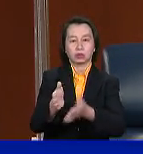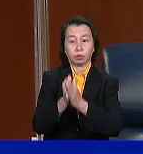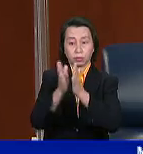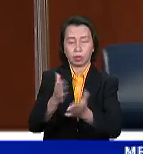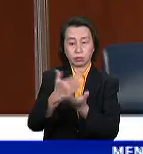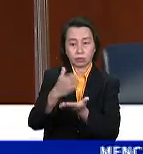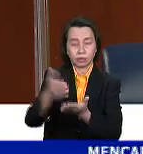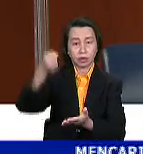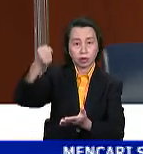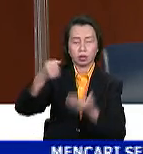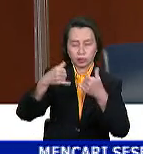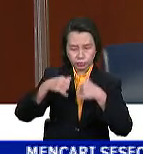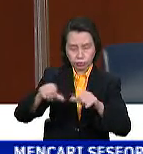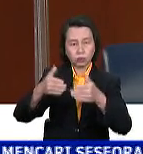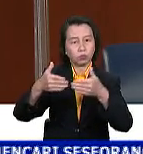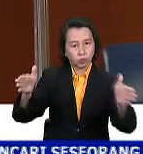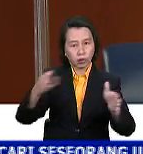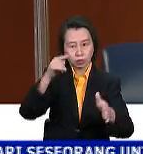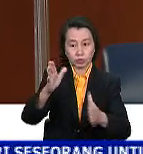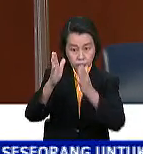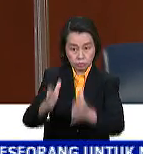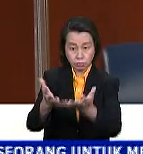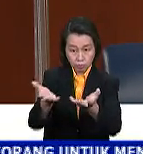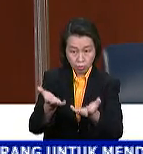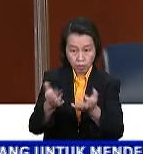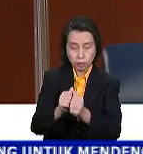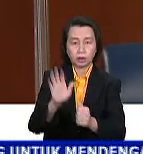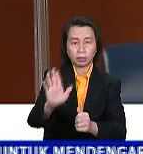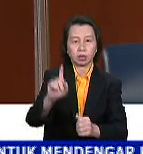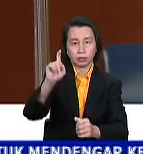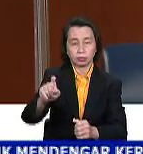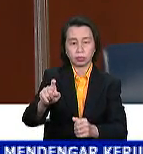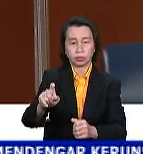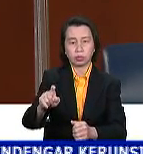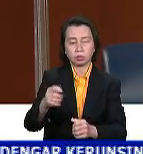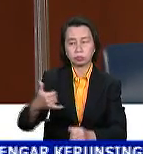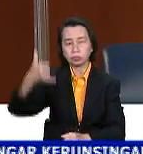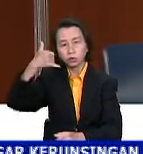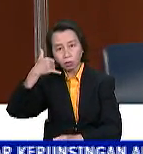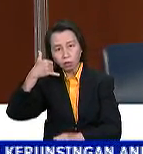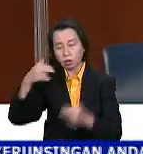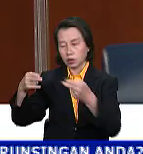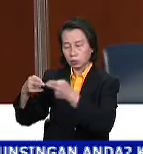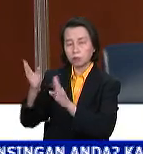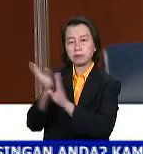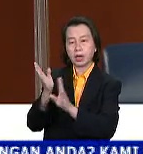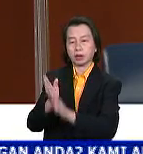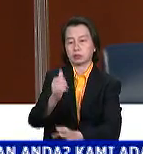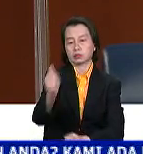moratorium di bawah pemulih masih dibuka kepada peminjam yang memerlukan dan mereka hanya perlu menghubungi bank